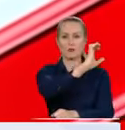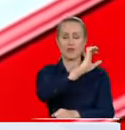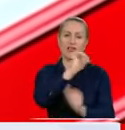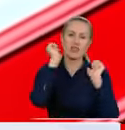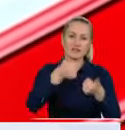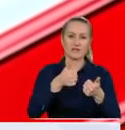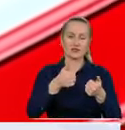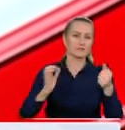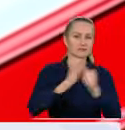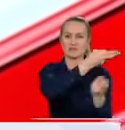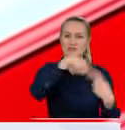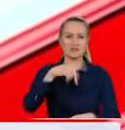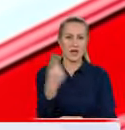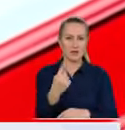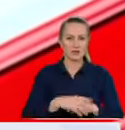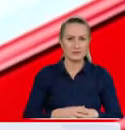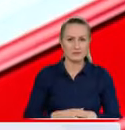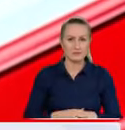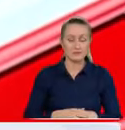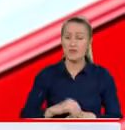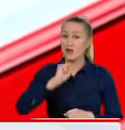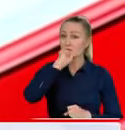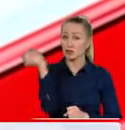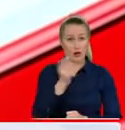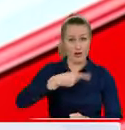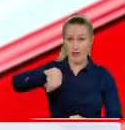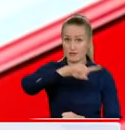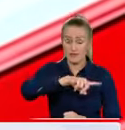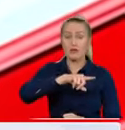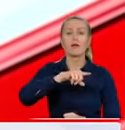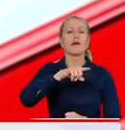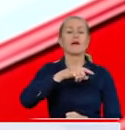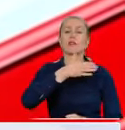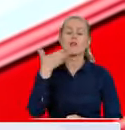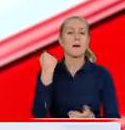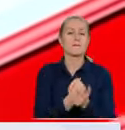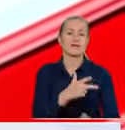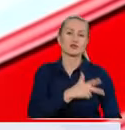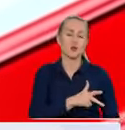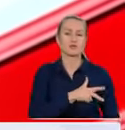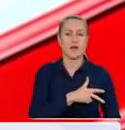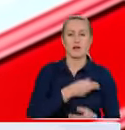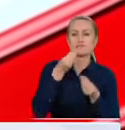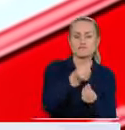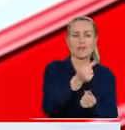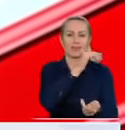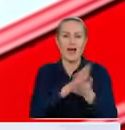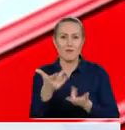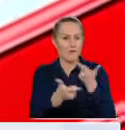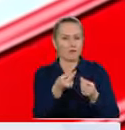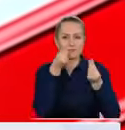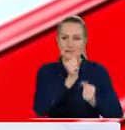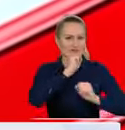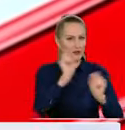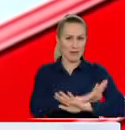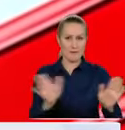zawsze. I żaden z nich nie ma prawa do zasiłków, socjali ani darmowych usług. To spowoduje,